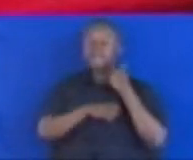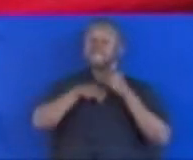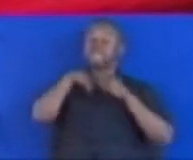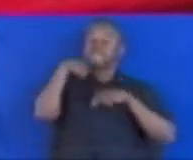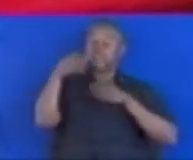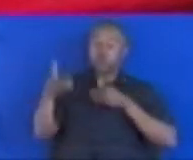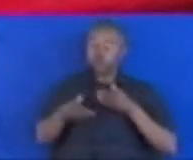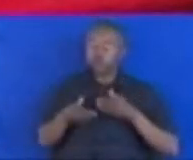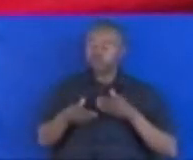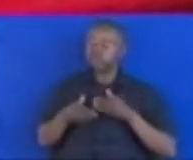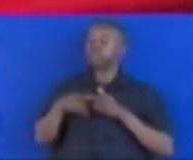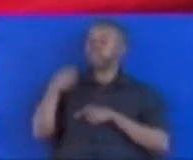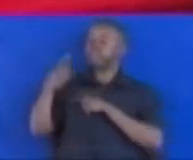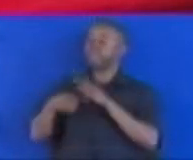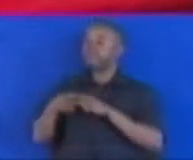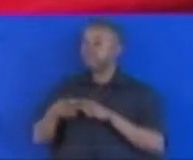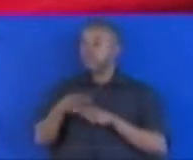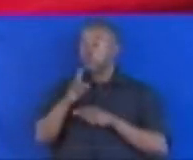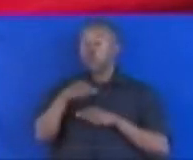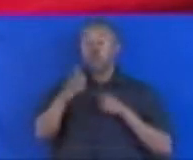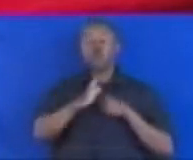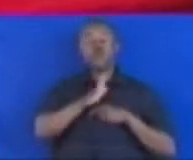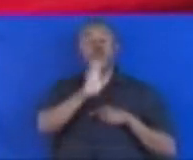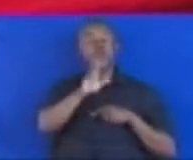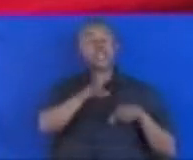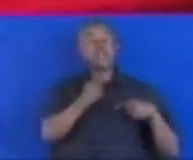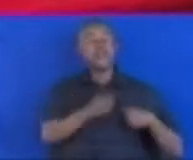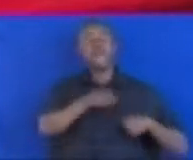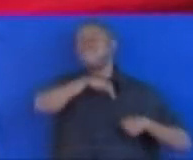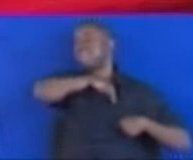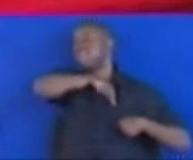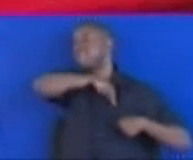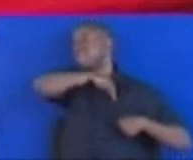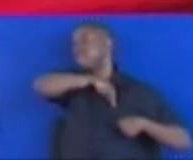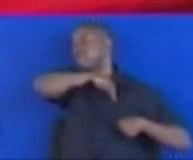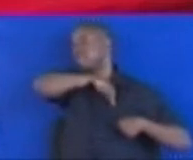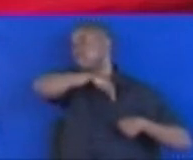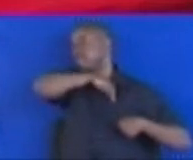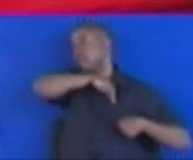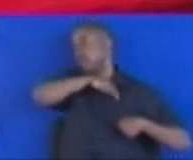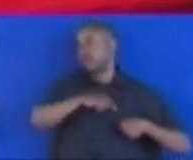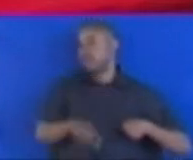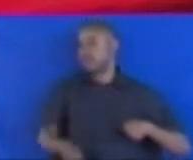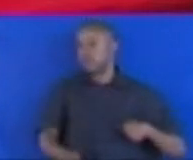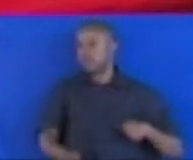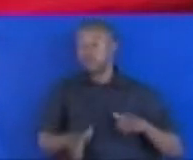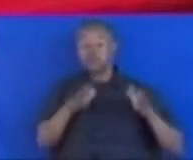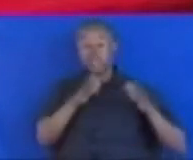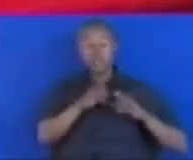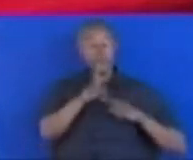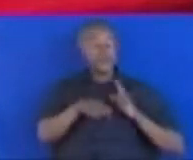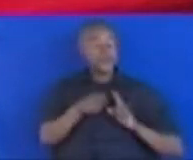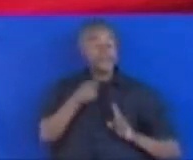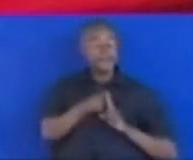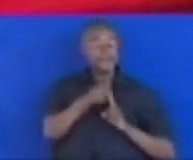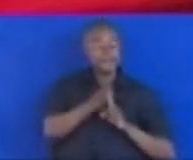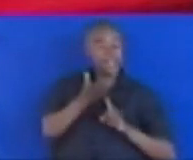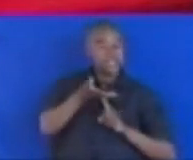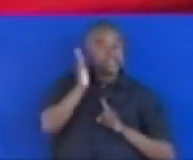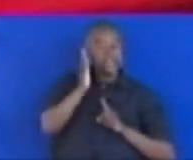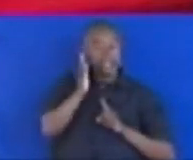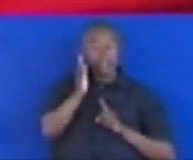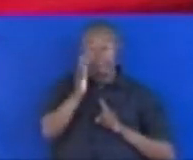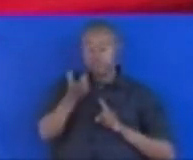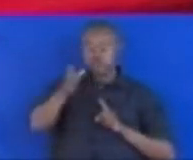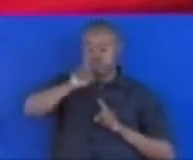kuwa mradi huu ni wake wa moyoni kabisa. Kamati inaendelea kusisitiza serikali kuongeza bajeti lakini